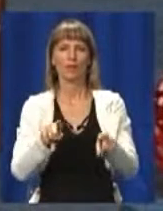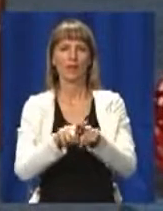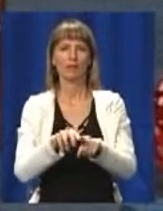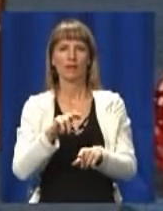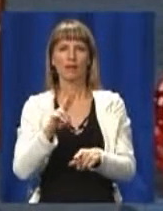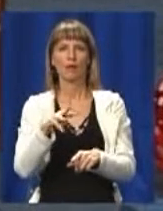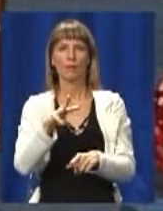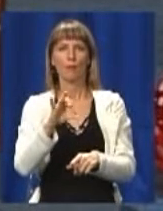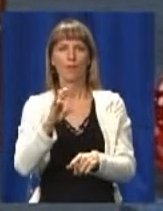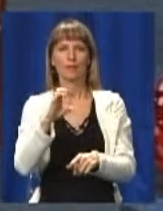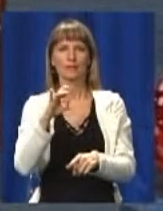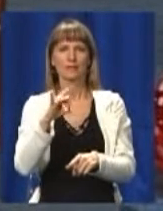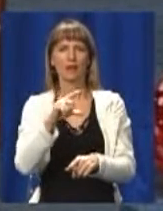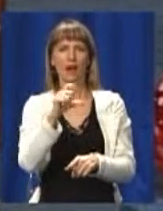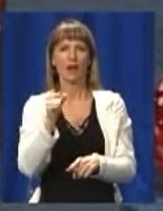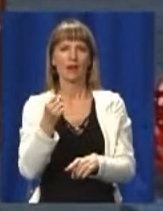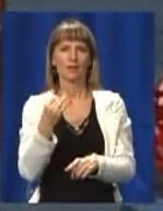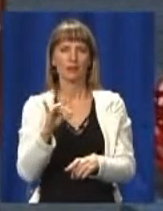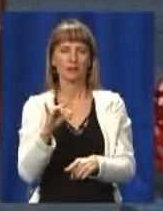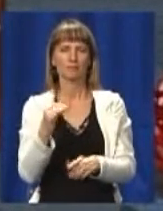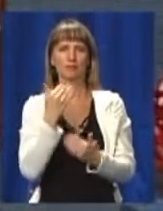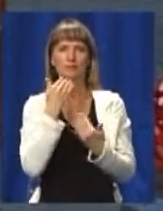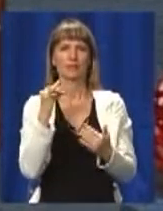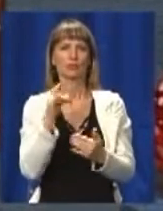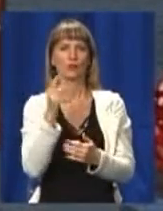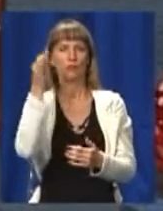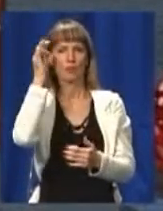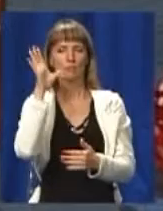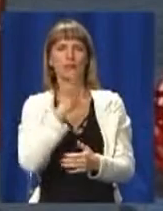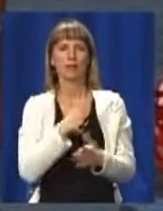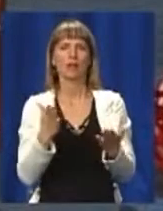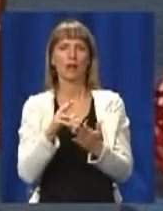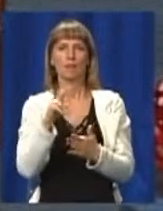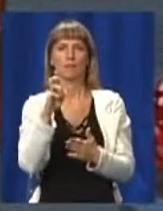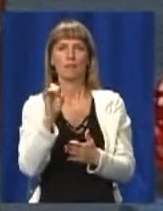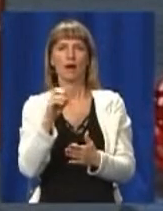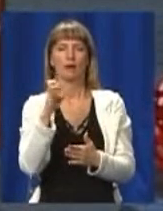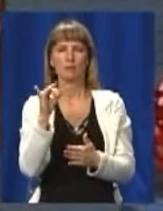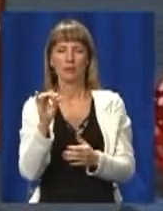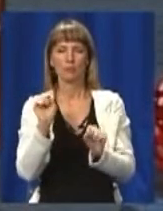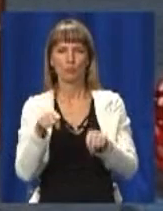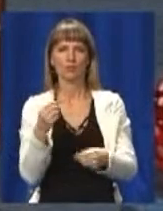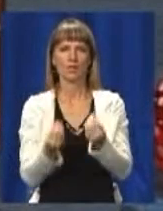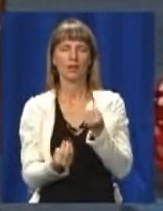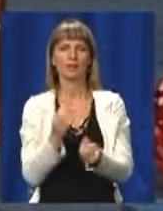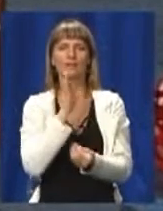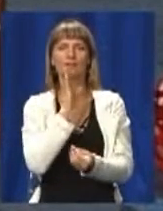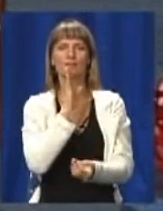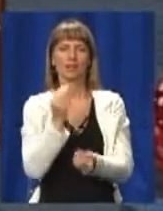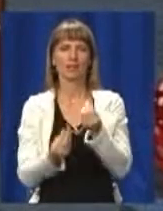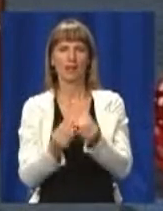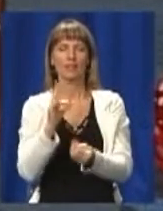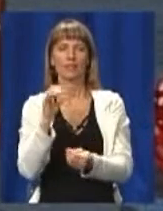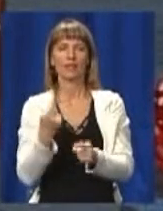як Monster High. Насправді, останнє, що я пам'ятаю з ляльок, це були колись такі Барбі, там прикольно щось можна було гратися, дівчата гралися. І